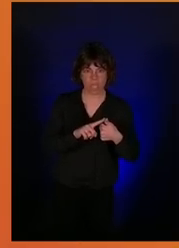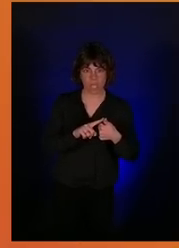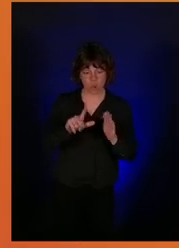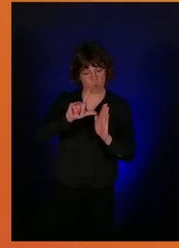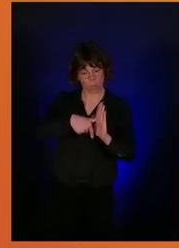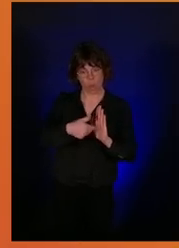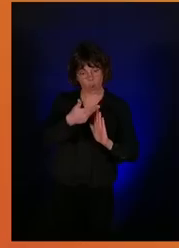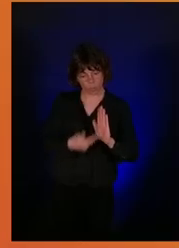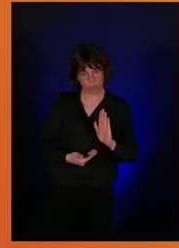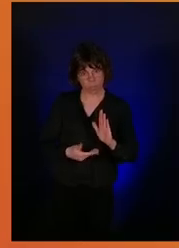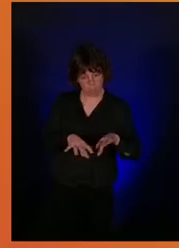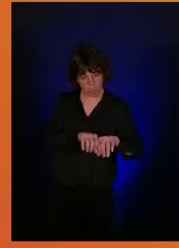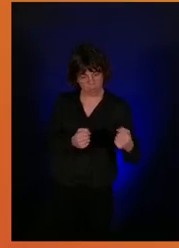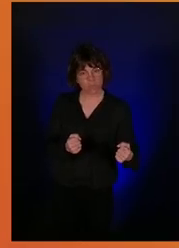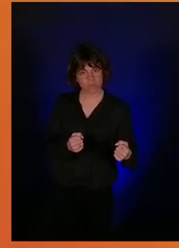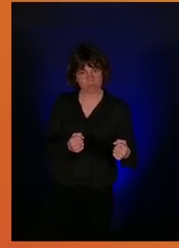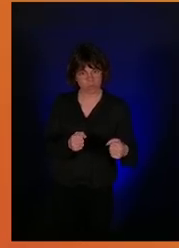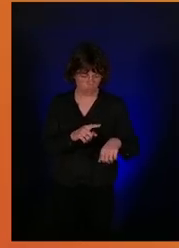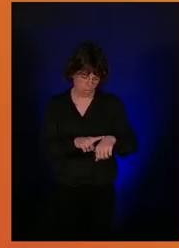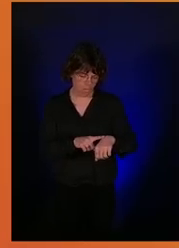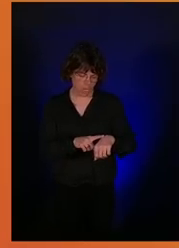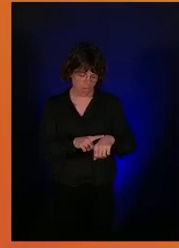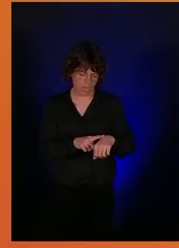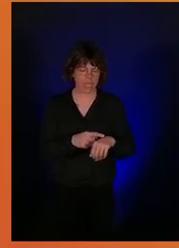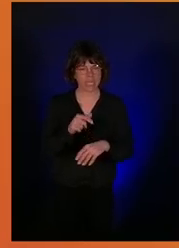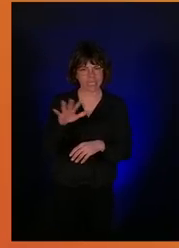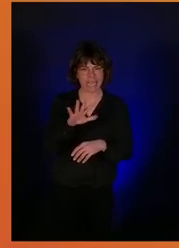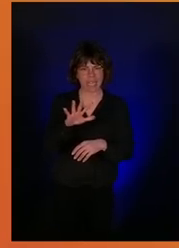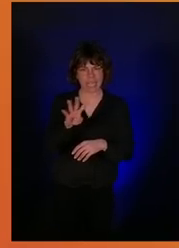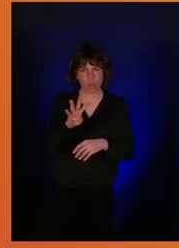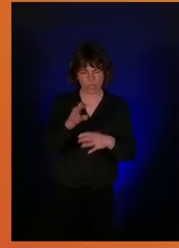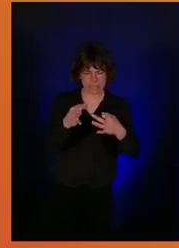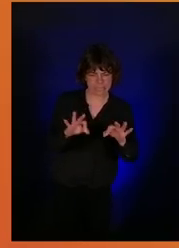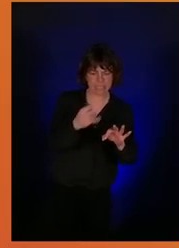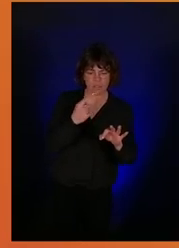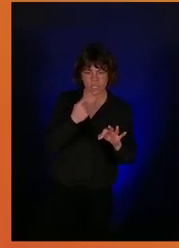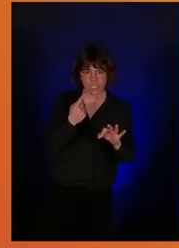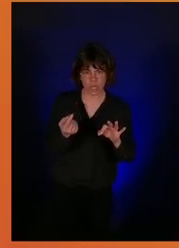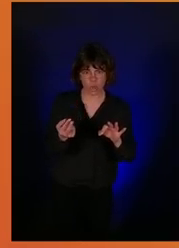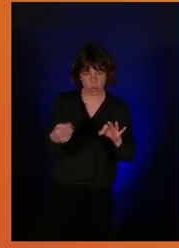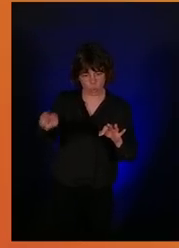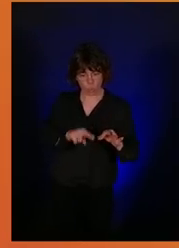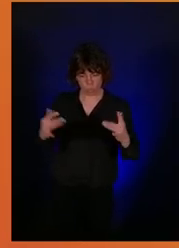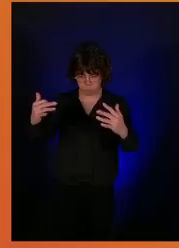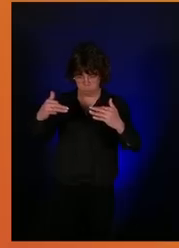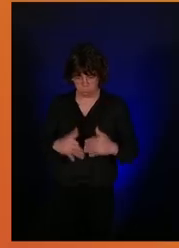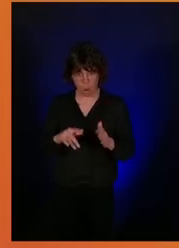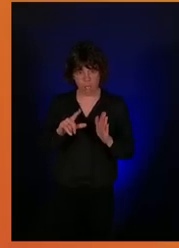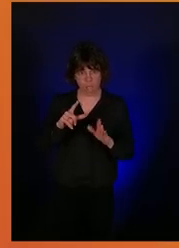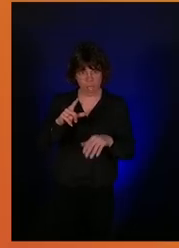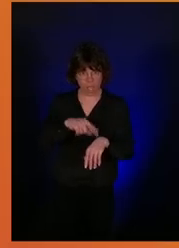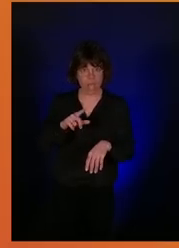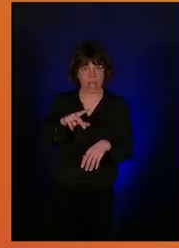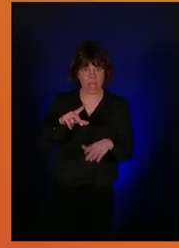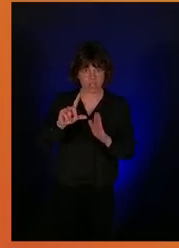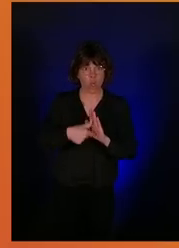30 minutes pour faire la pause. Donc, il est exactement 16h10 à ma montre. Ça veut dire qu'à 16h30, on est toutes et tous installés dans la salle. S'il vous plaît,